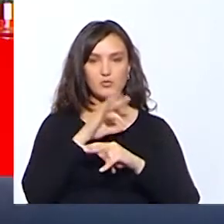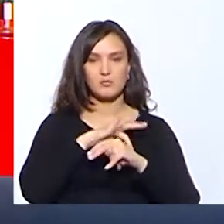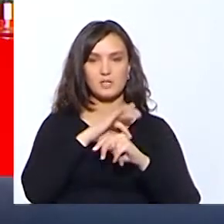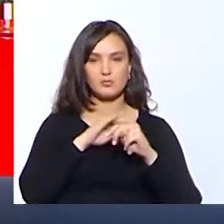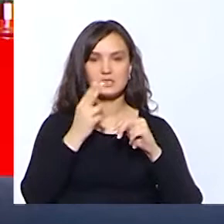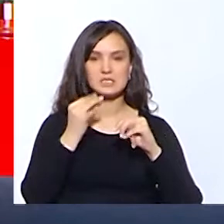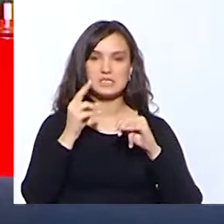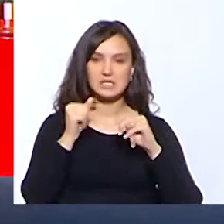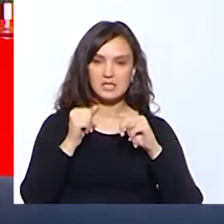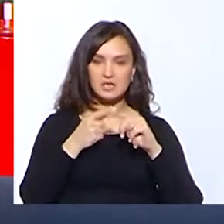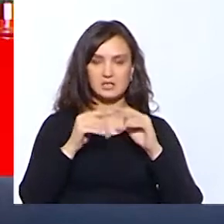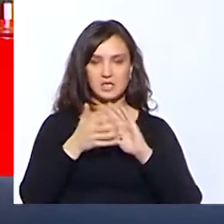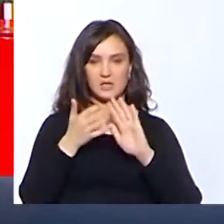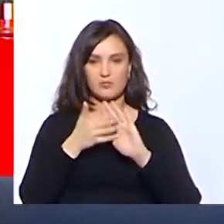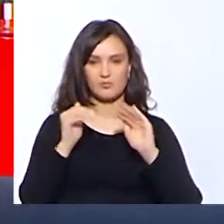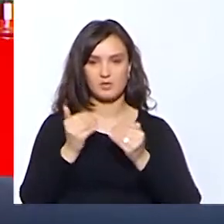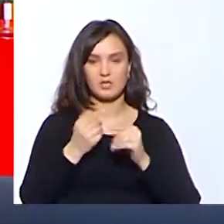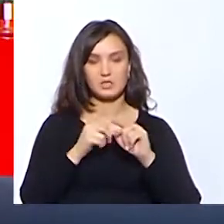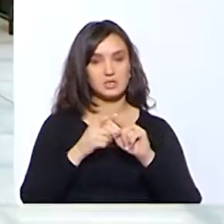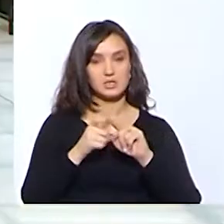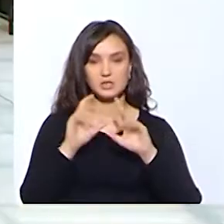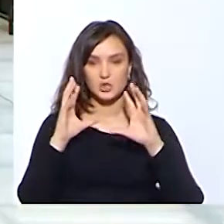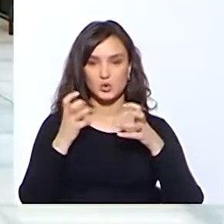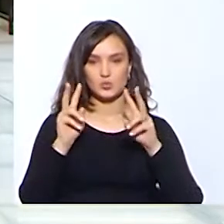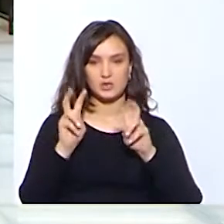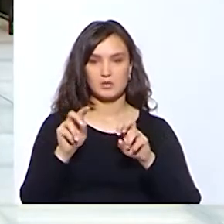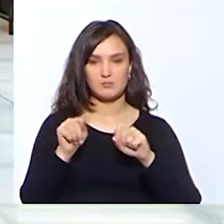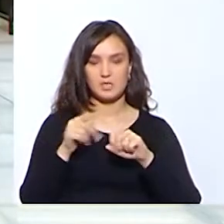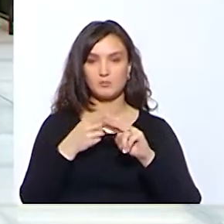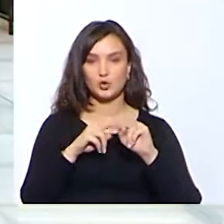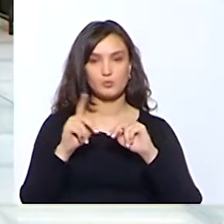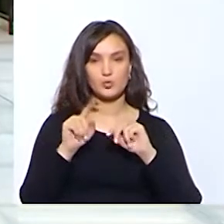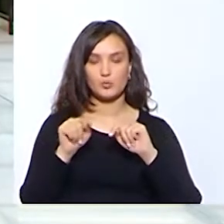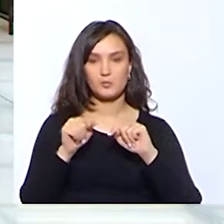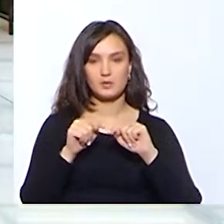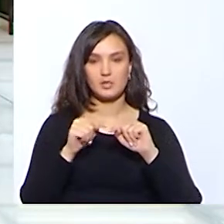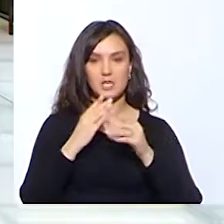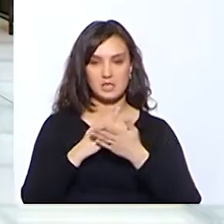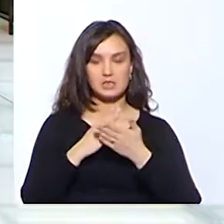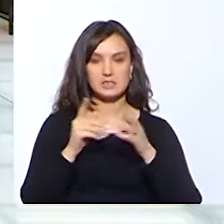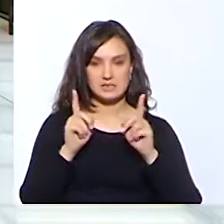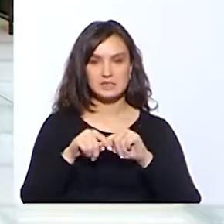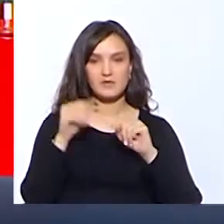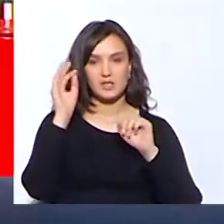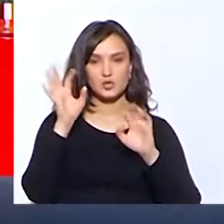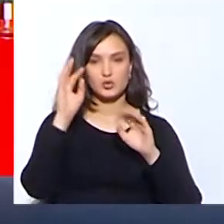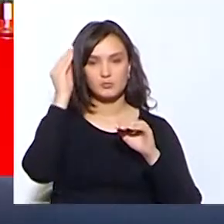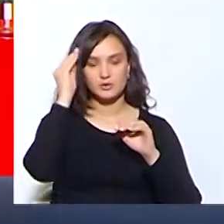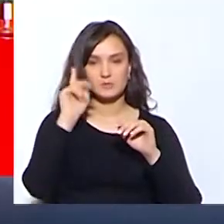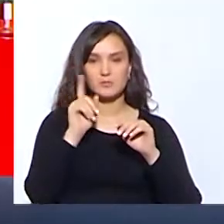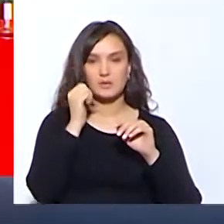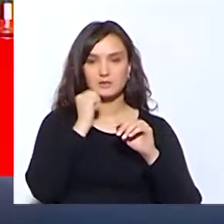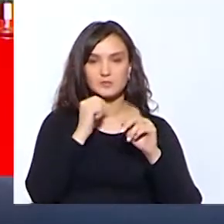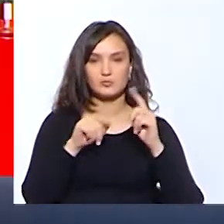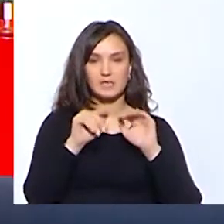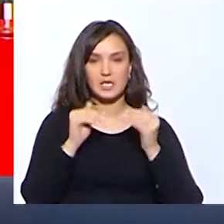მოხმარებული ცილის ნაკლებობა. ეს ძალიან სერიოზული თემაა. რატომ? იმიტომ რომ ერთი მხრივ არსებობს ისევ სტერეოტიპი, რომ ხანდაზმულებმა